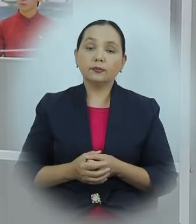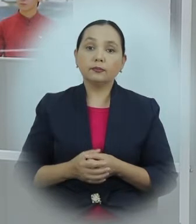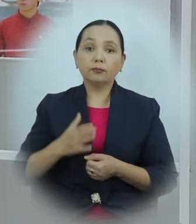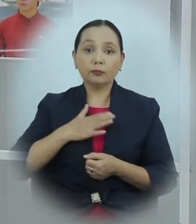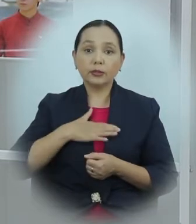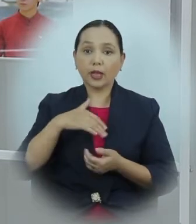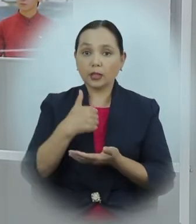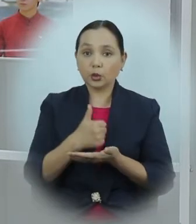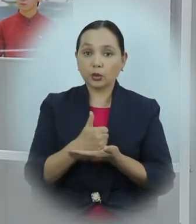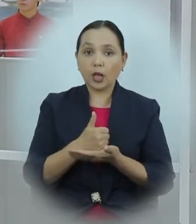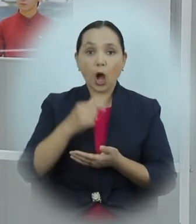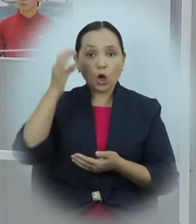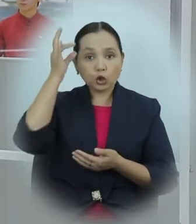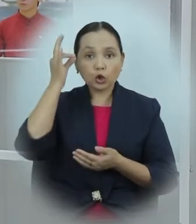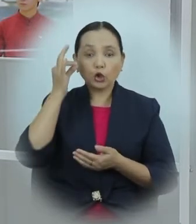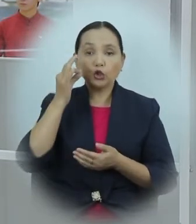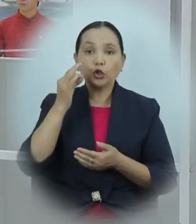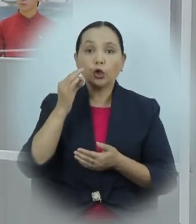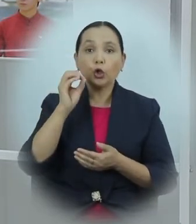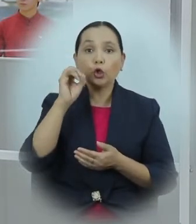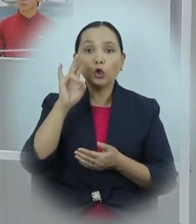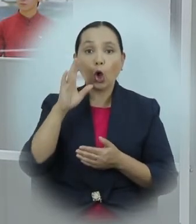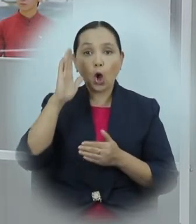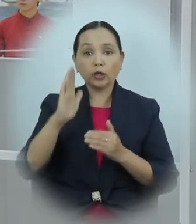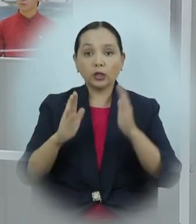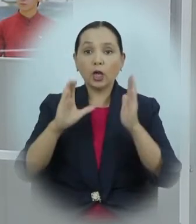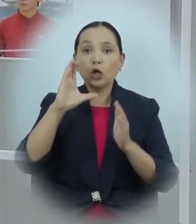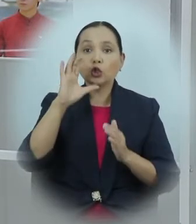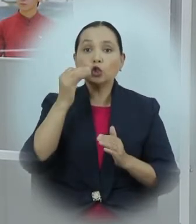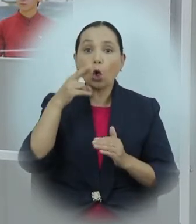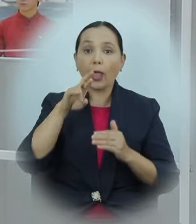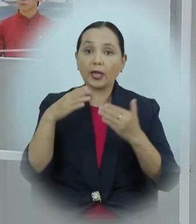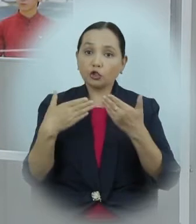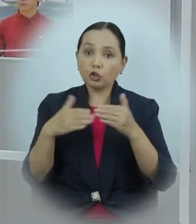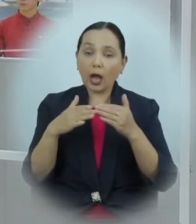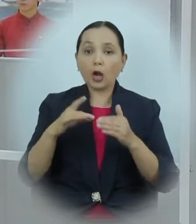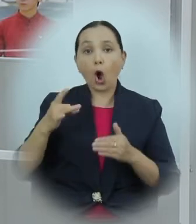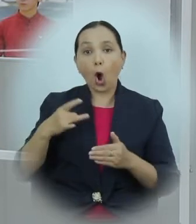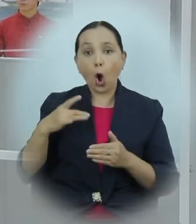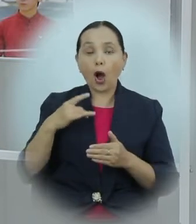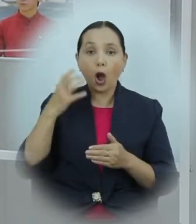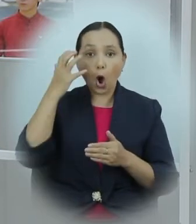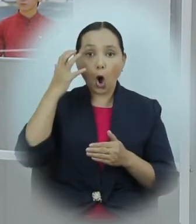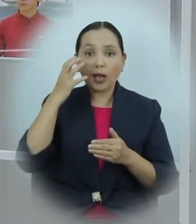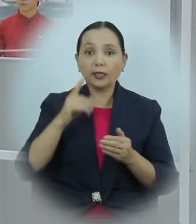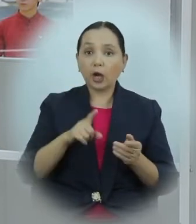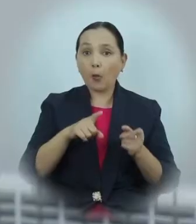bizda asosan sochchi yon ishlov berilganda soya chiqarish, ya'ni oqdan qoraytirib olib